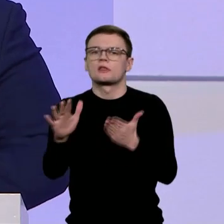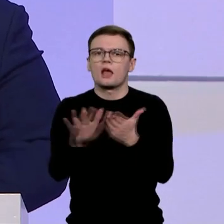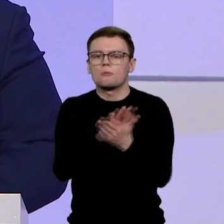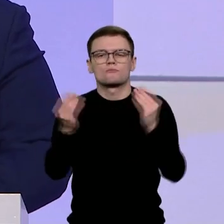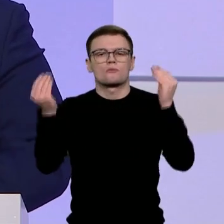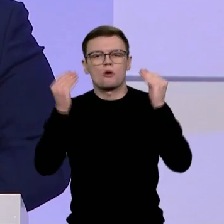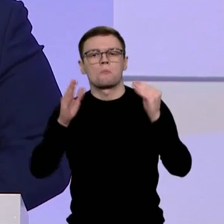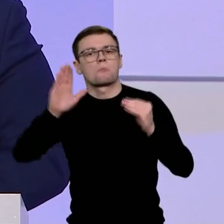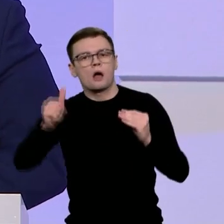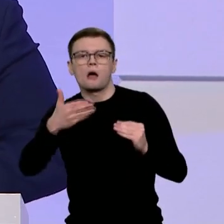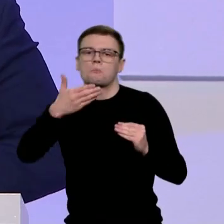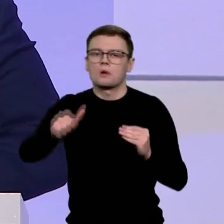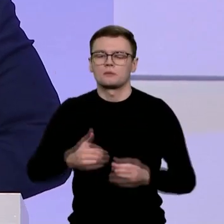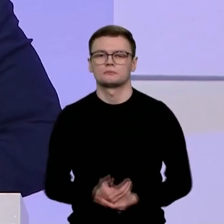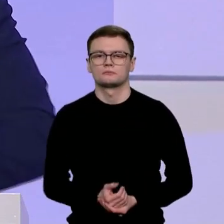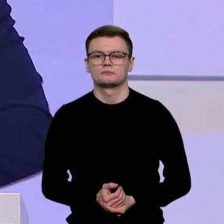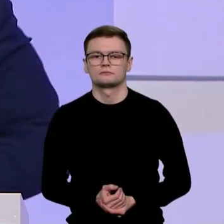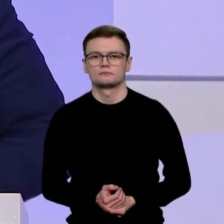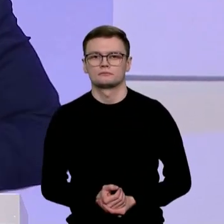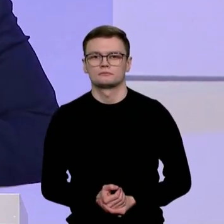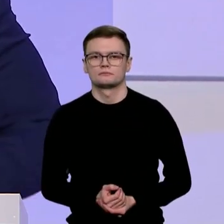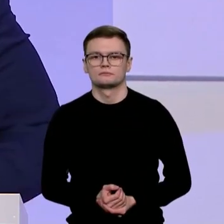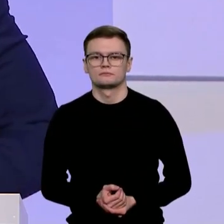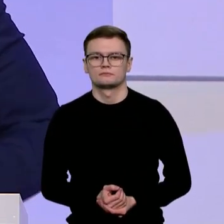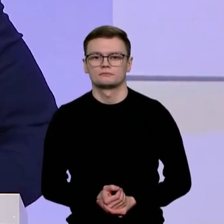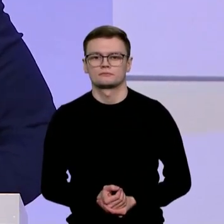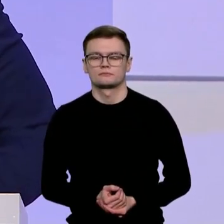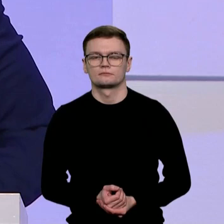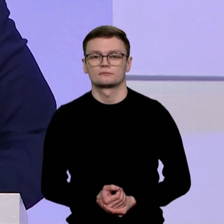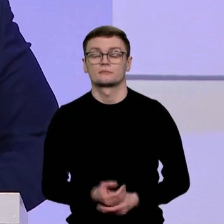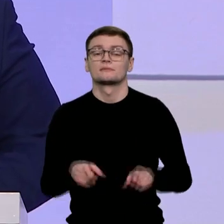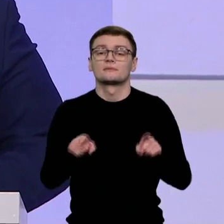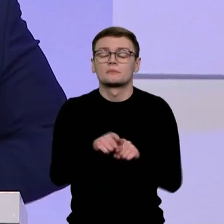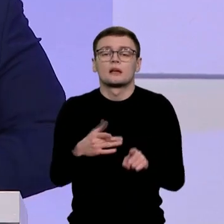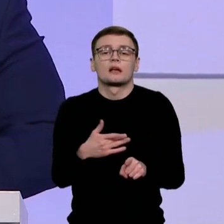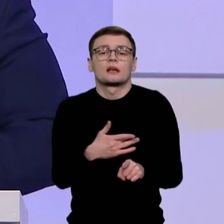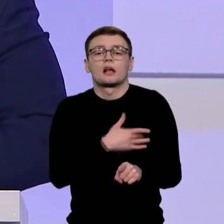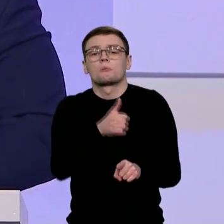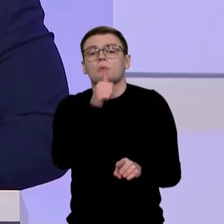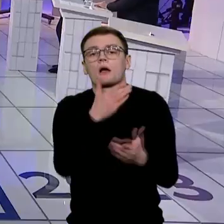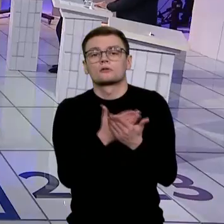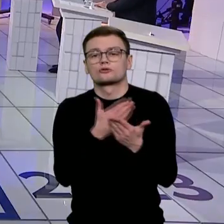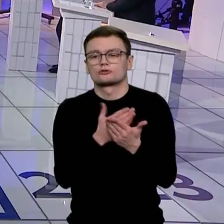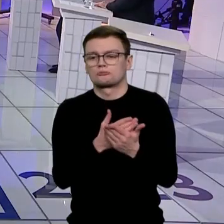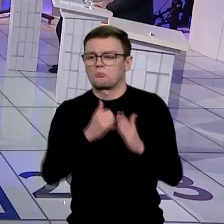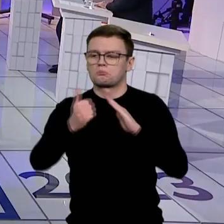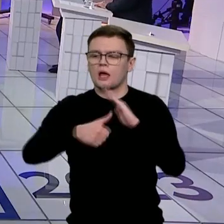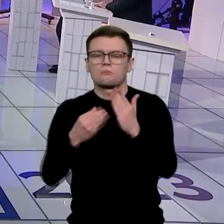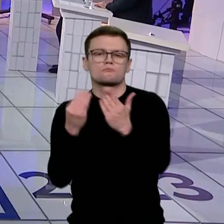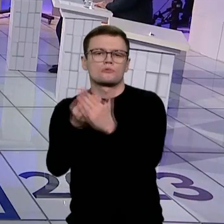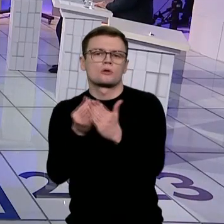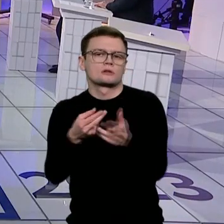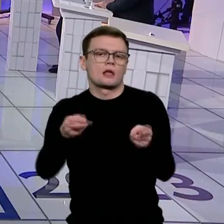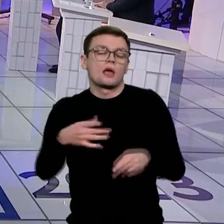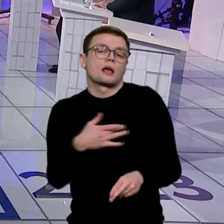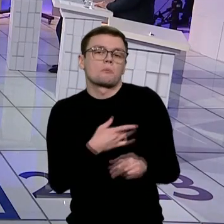specializaciją. Kitas dalykas galbūt nemokėti arba mokėti nedarbo išmoką, bet papildomai mokėti žmogui, jeigu jis